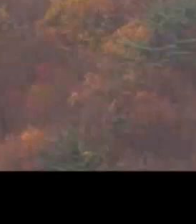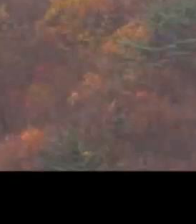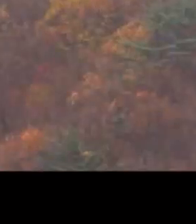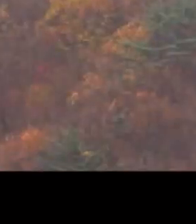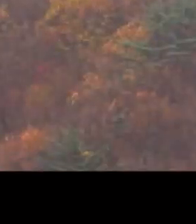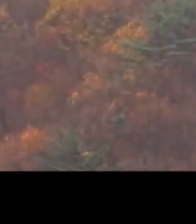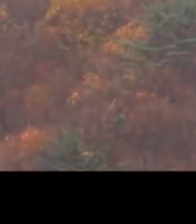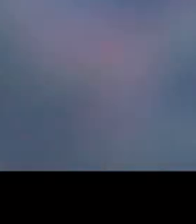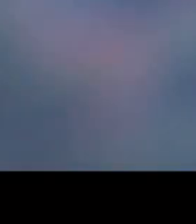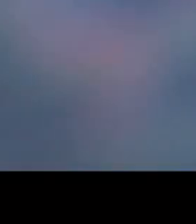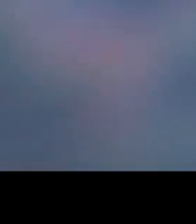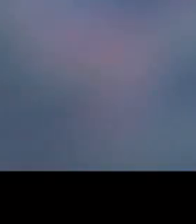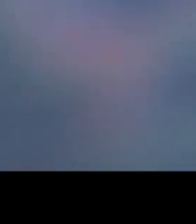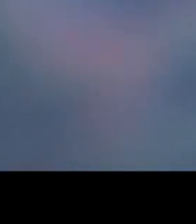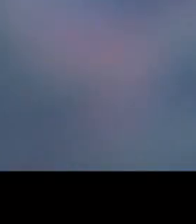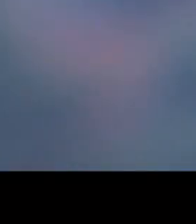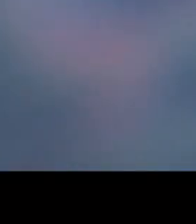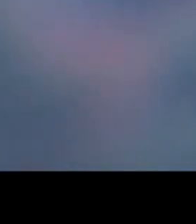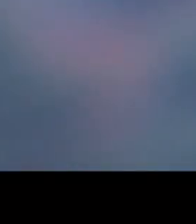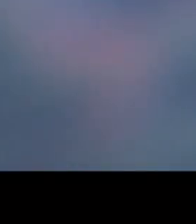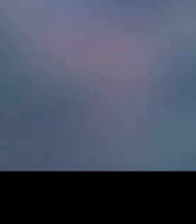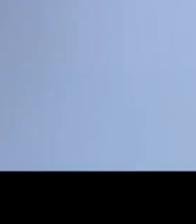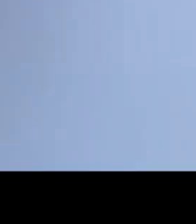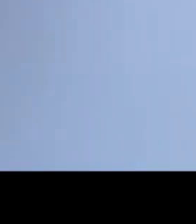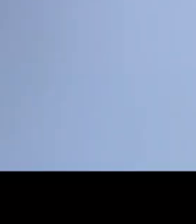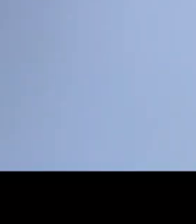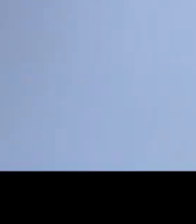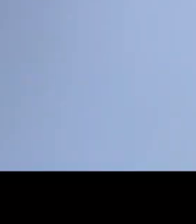제가 지리산에 다녀왔어요, 선생님.